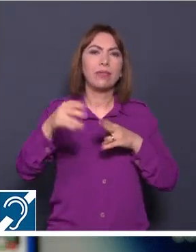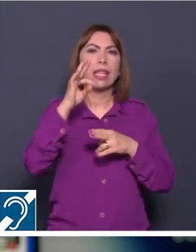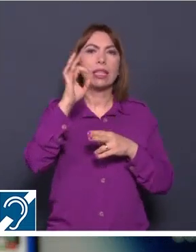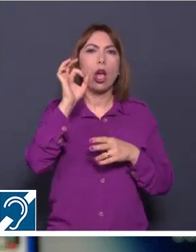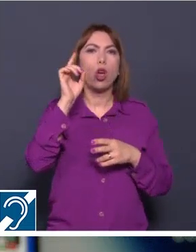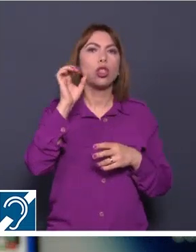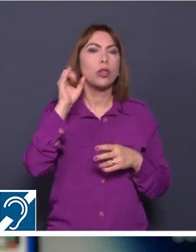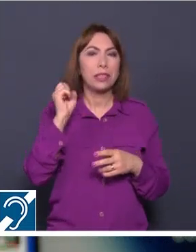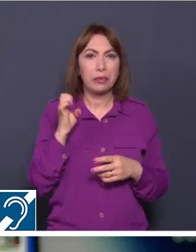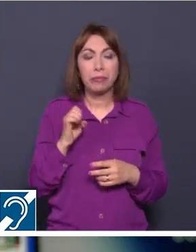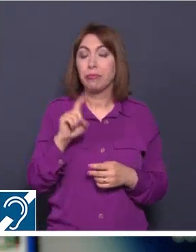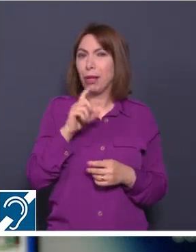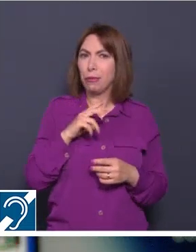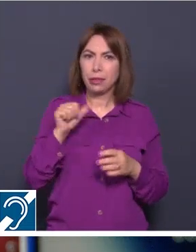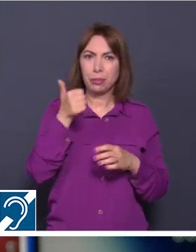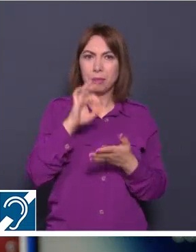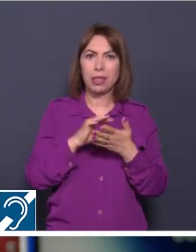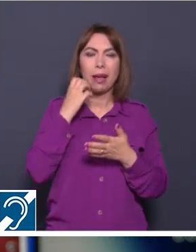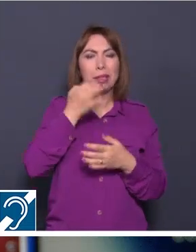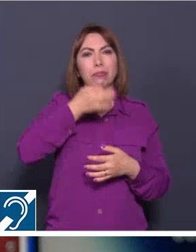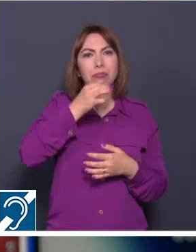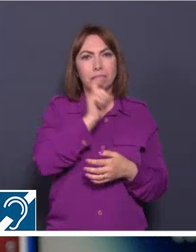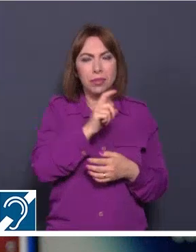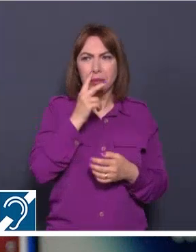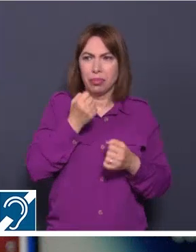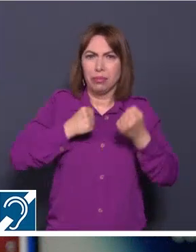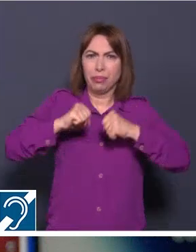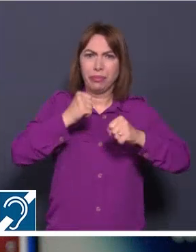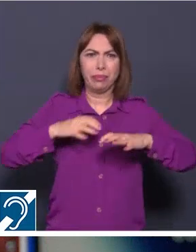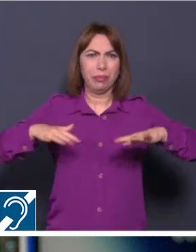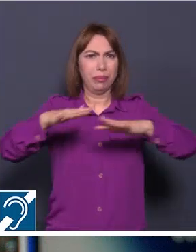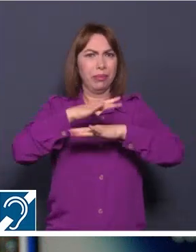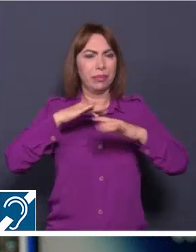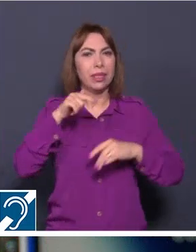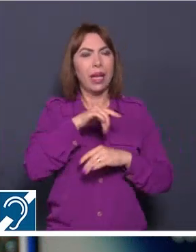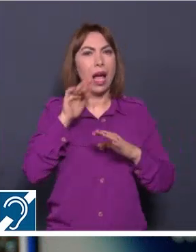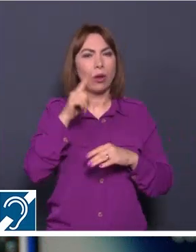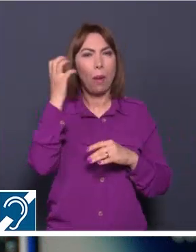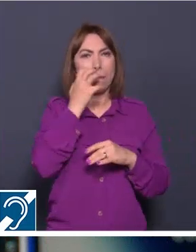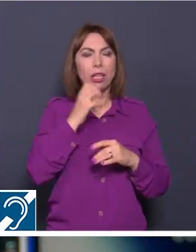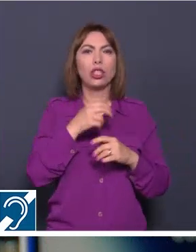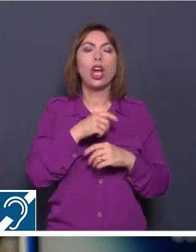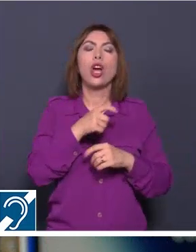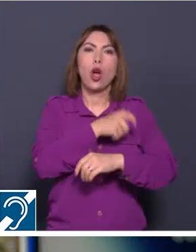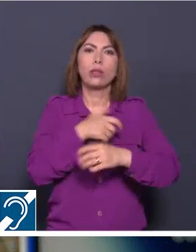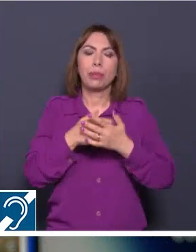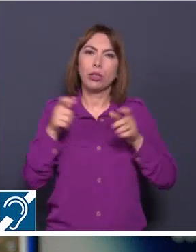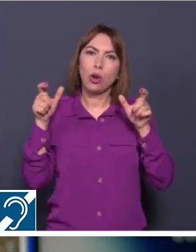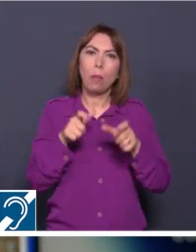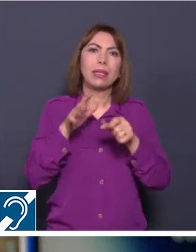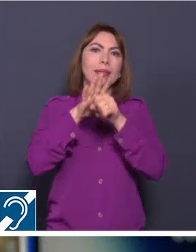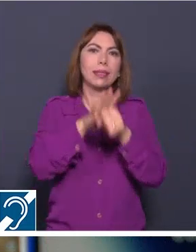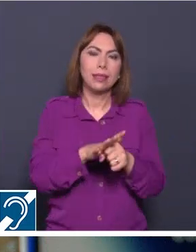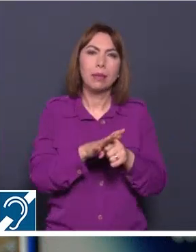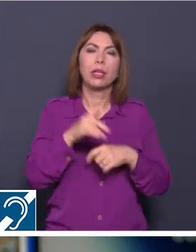Teodosie. Nu este prima dată când declarațiile sale stârnesc controverse. El s-a ales și cu o plângere la Consiliul pentru combaterea